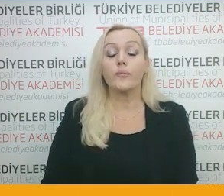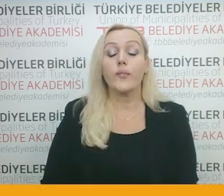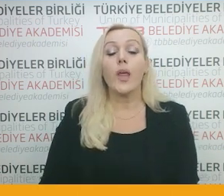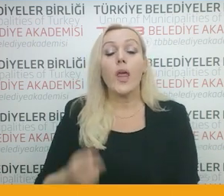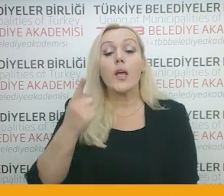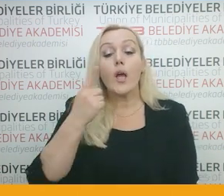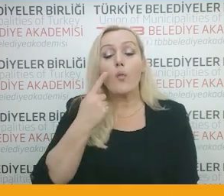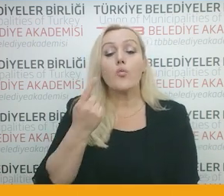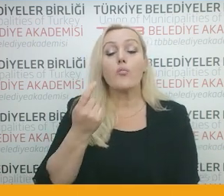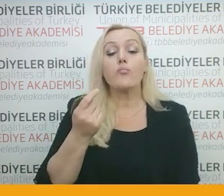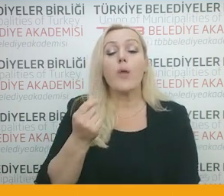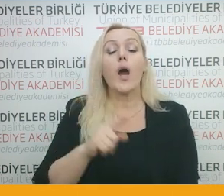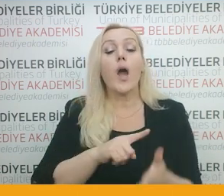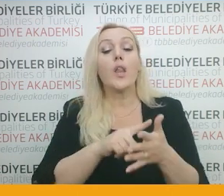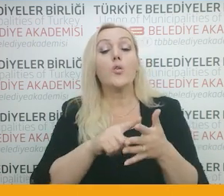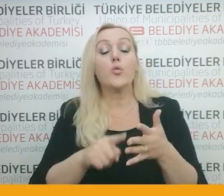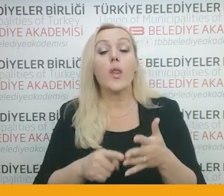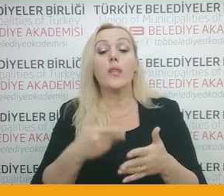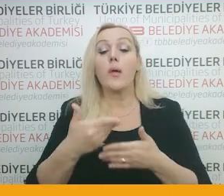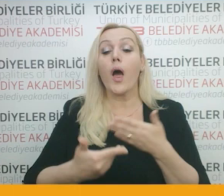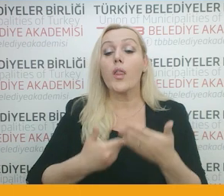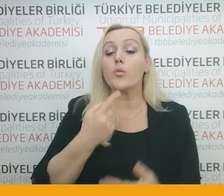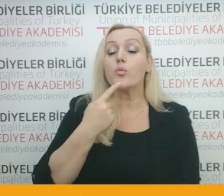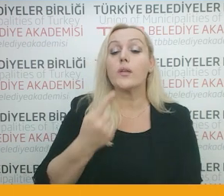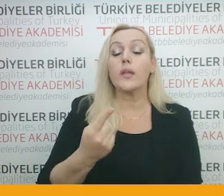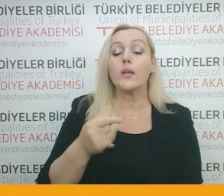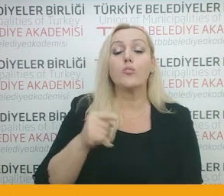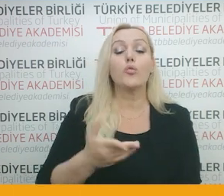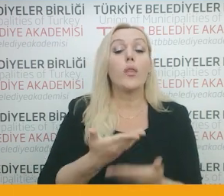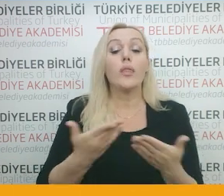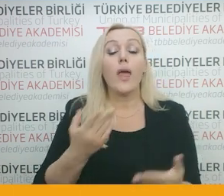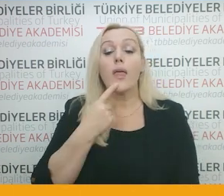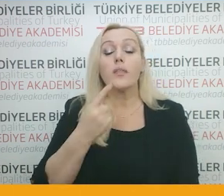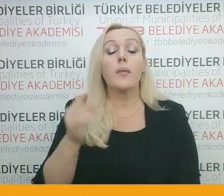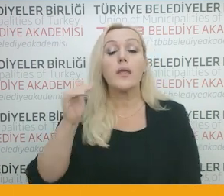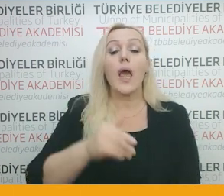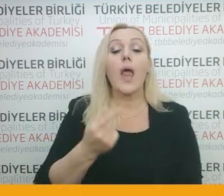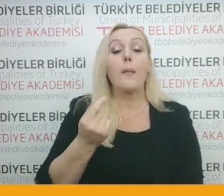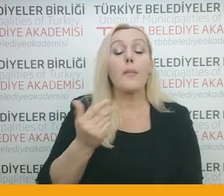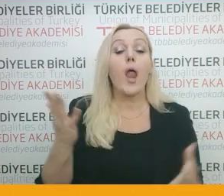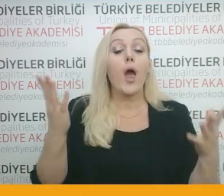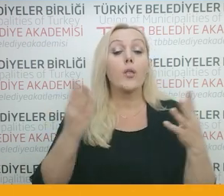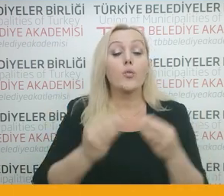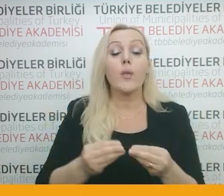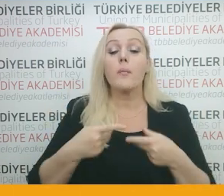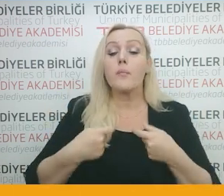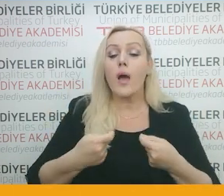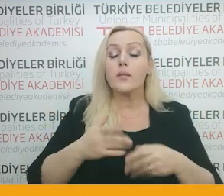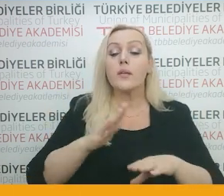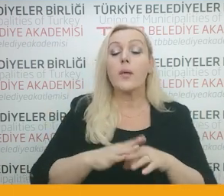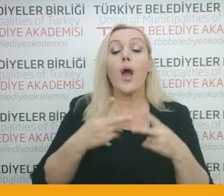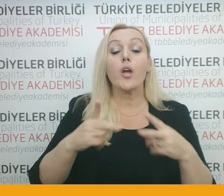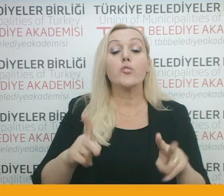Kamu mali yönetimi kavramından bahsediyor dedi. Kamu mali yönetimi nedir? Gelirlerin toplanması, harcamaların yapılması,